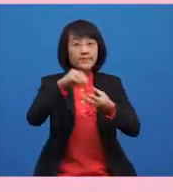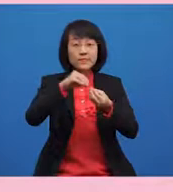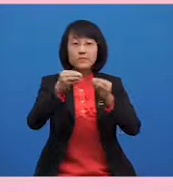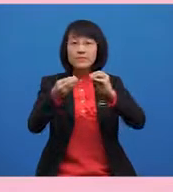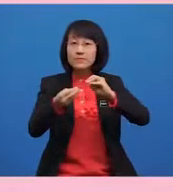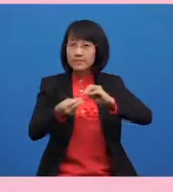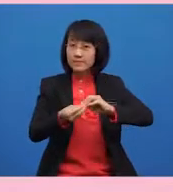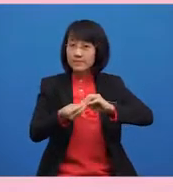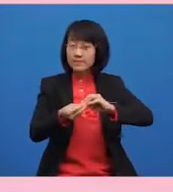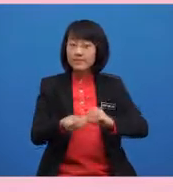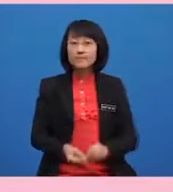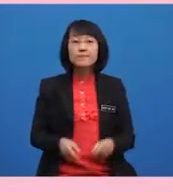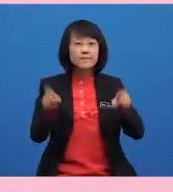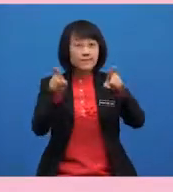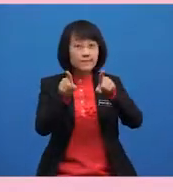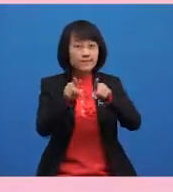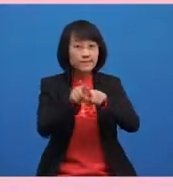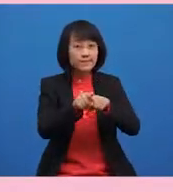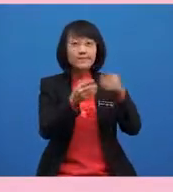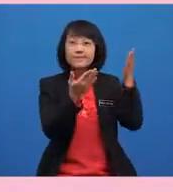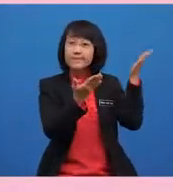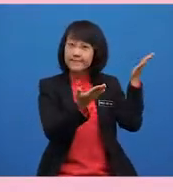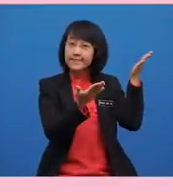nombor. Seperti ini.